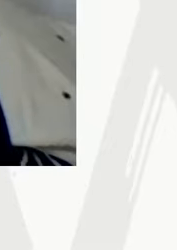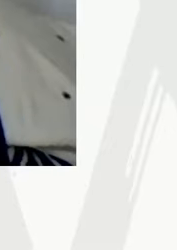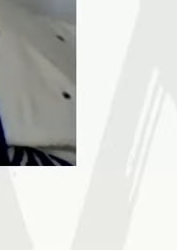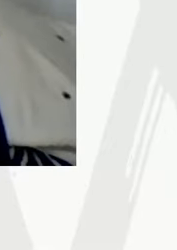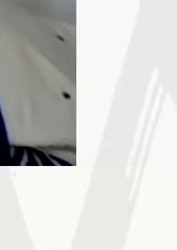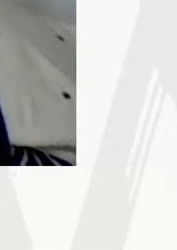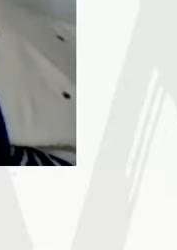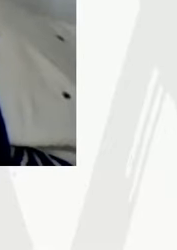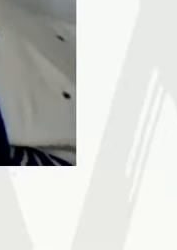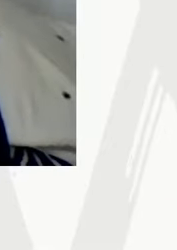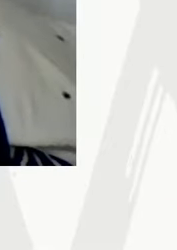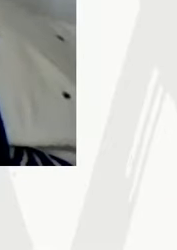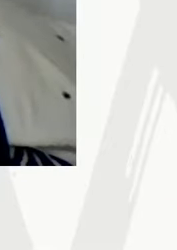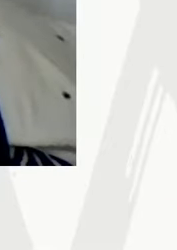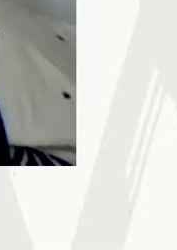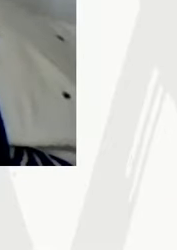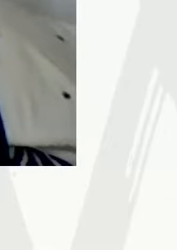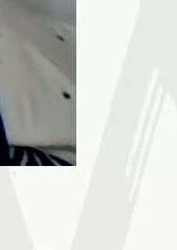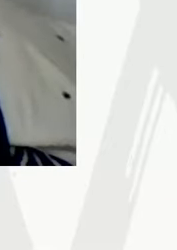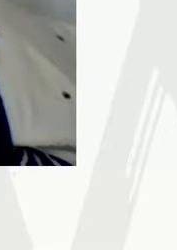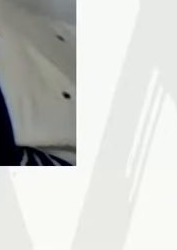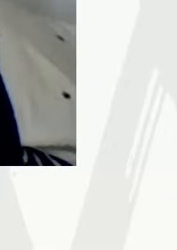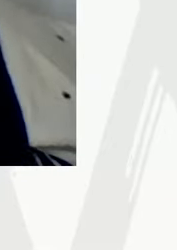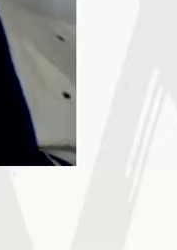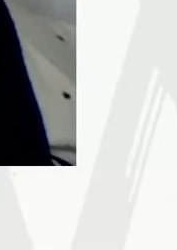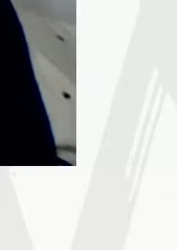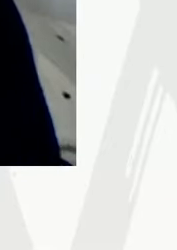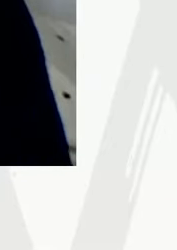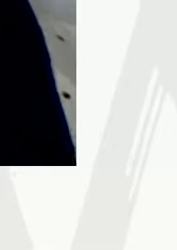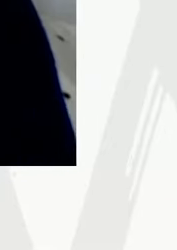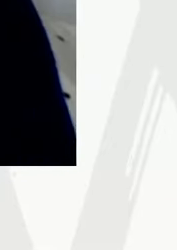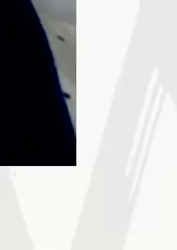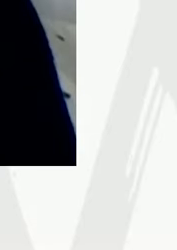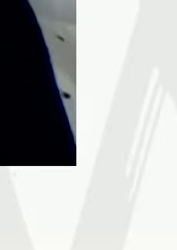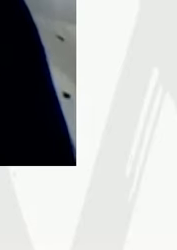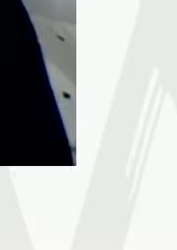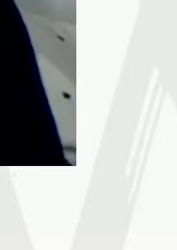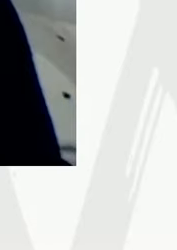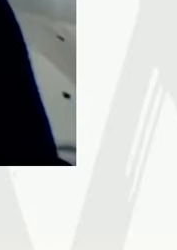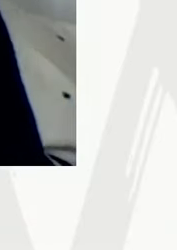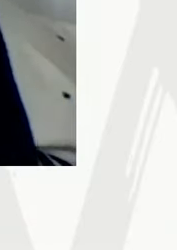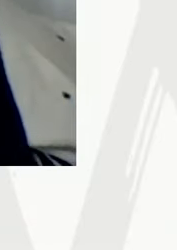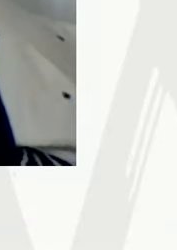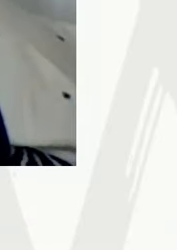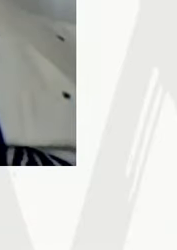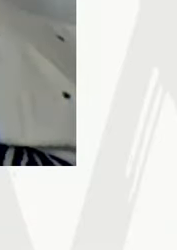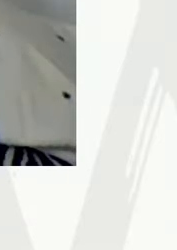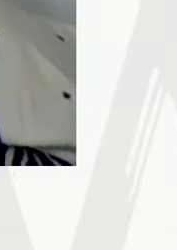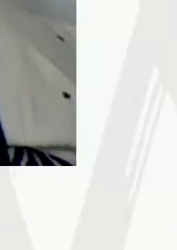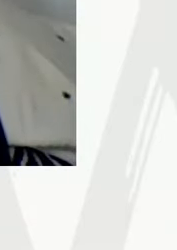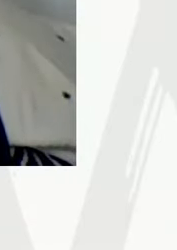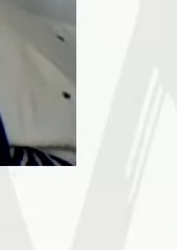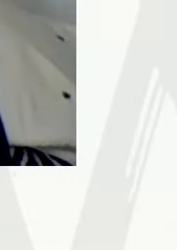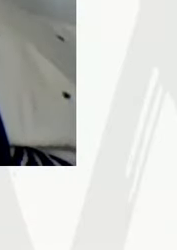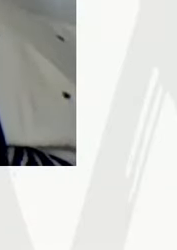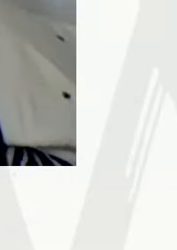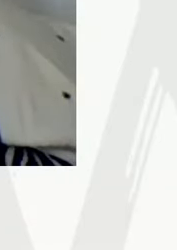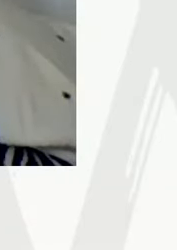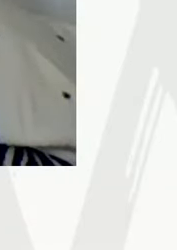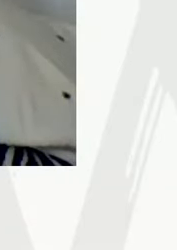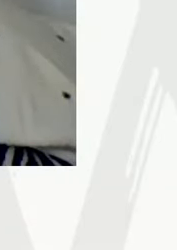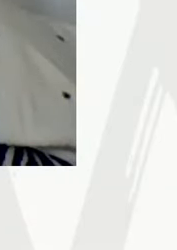Il est très remarquable qu'au cours de la même histoire qui a fait naître la liberté